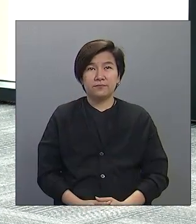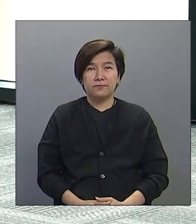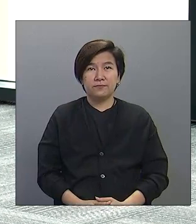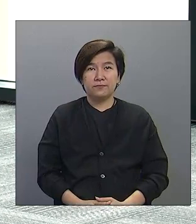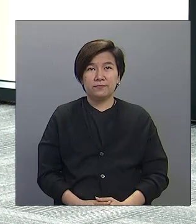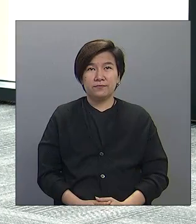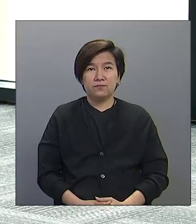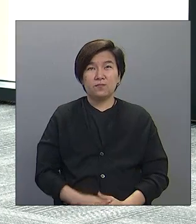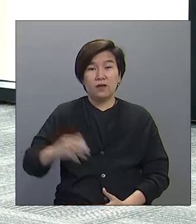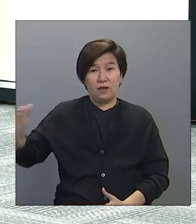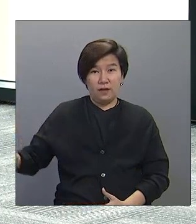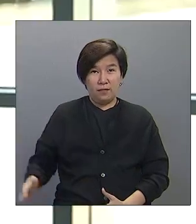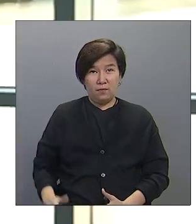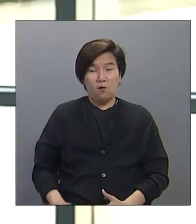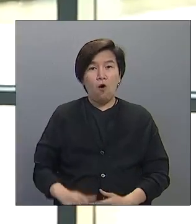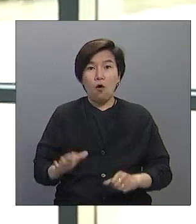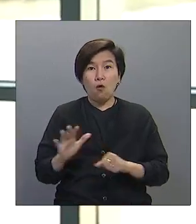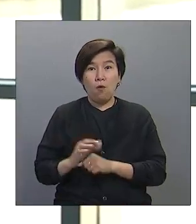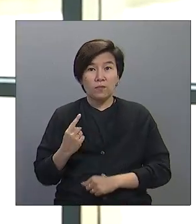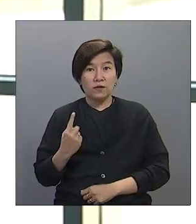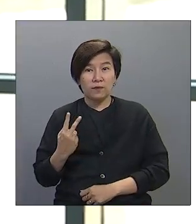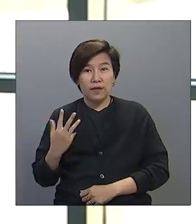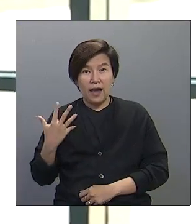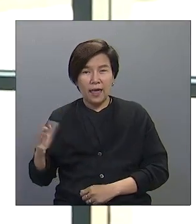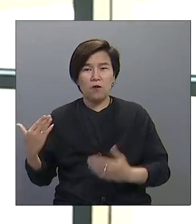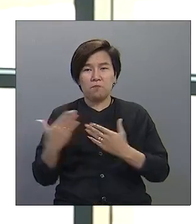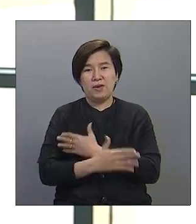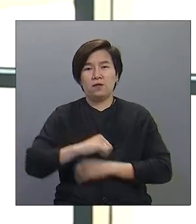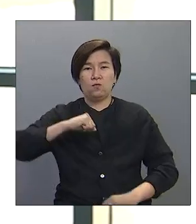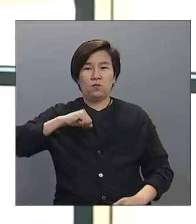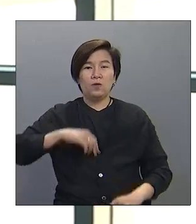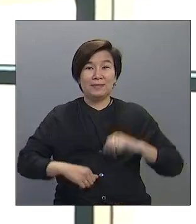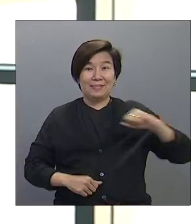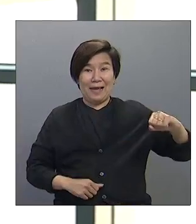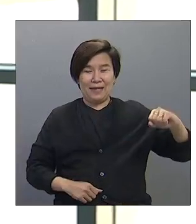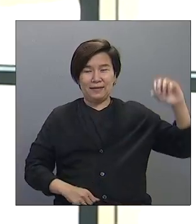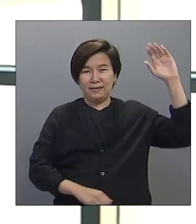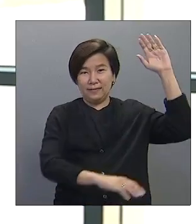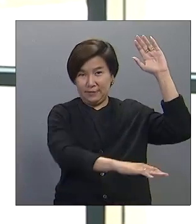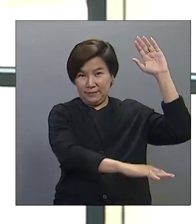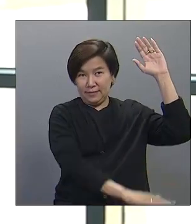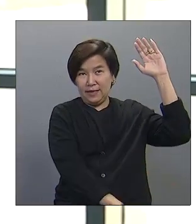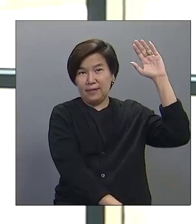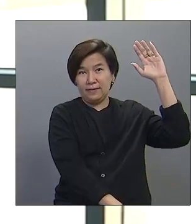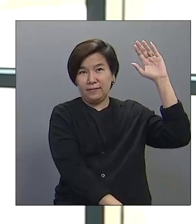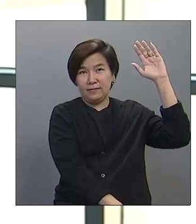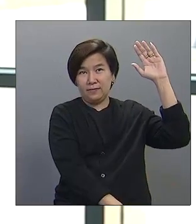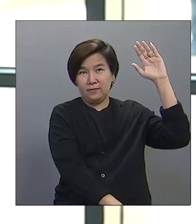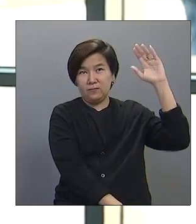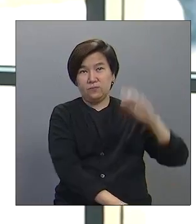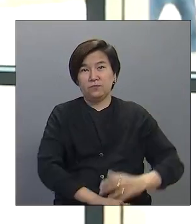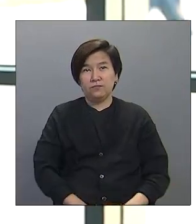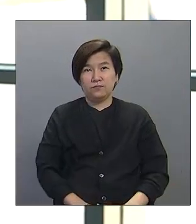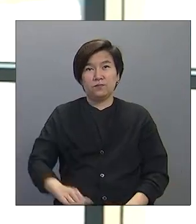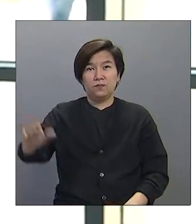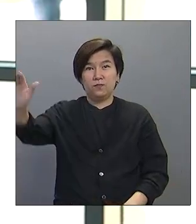วางมือลงนะคะพอเราทำครบ5รอบเราก็เปลี่ยนอีก1ข้างนะคะมาเริ่มที่ข้างซ้ายกันเลยนะคะข้างซ้ายค่ะเราจะเอามือขว